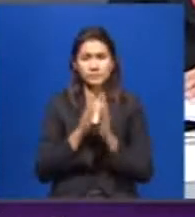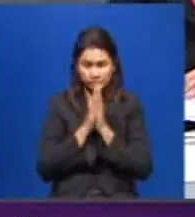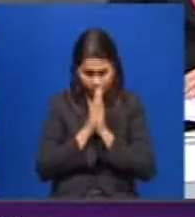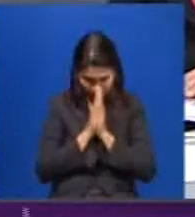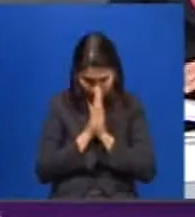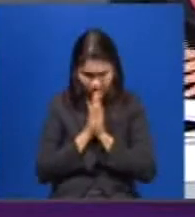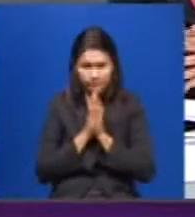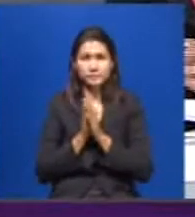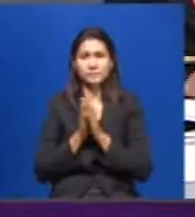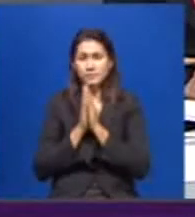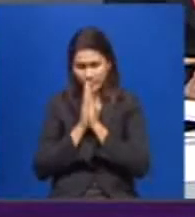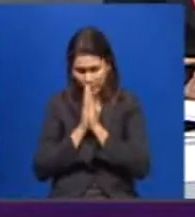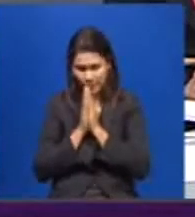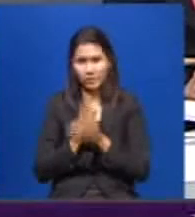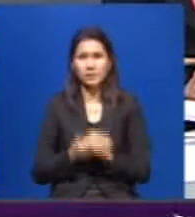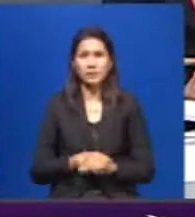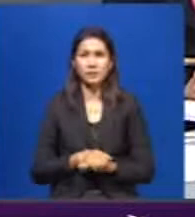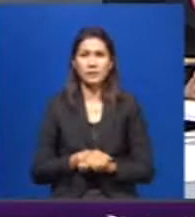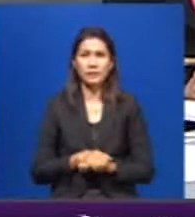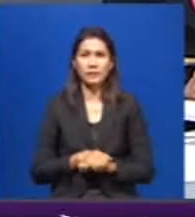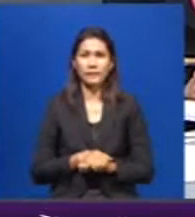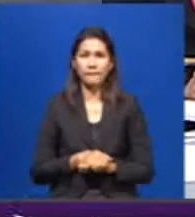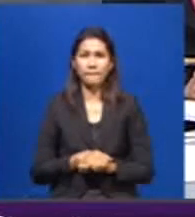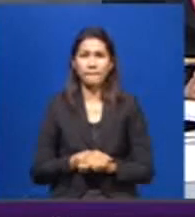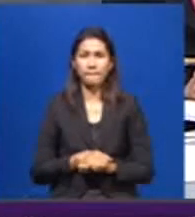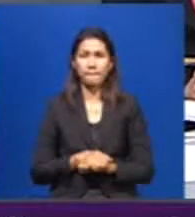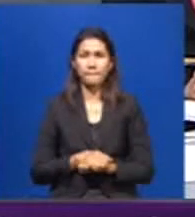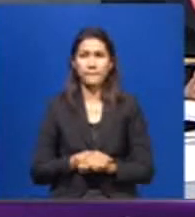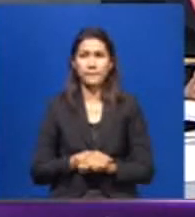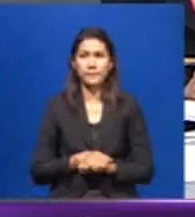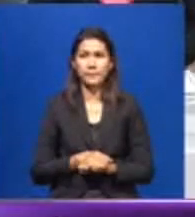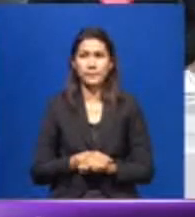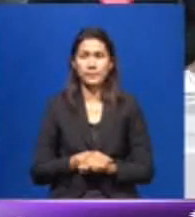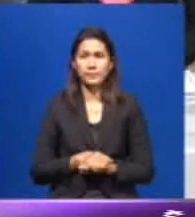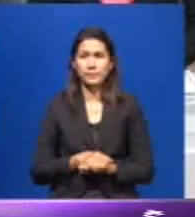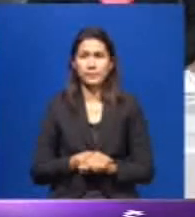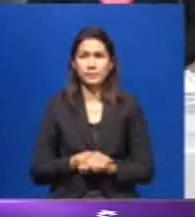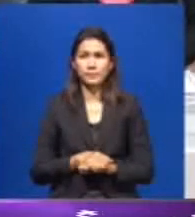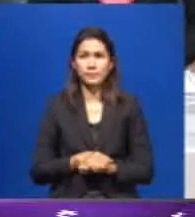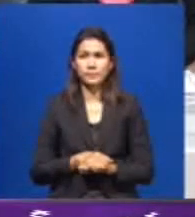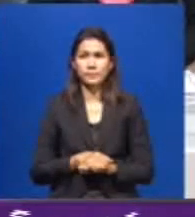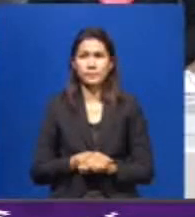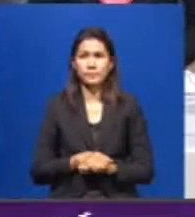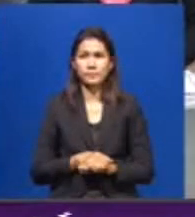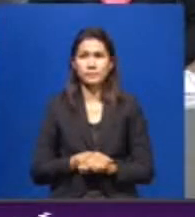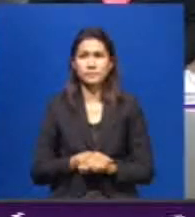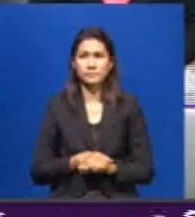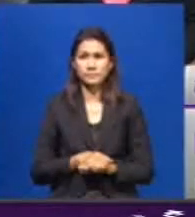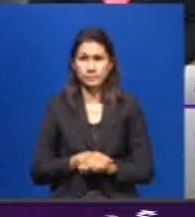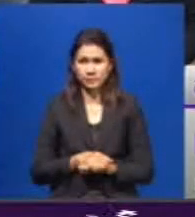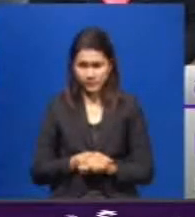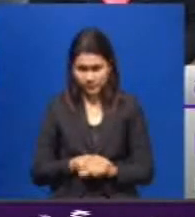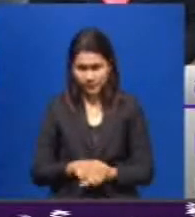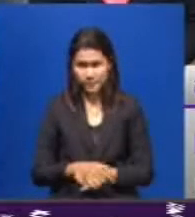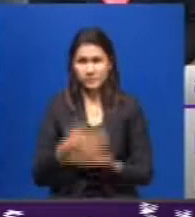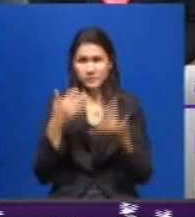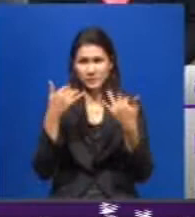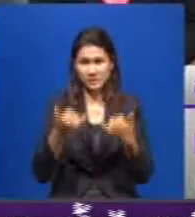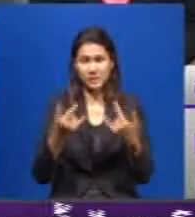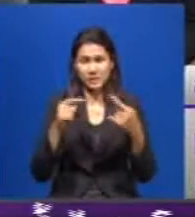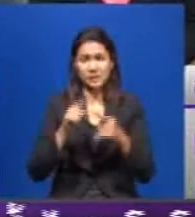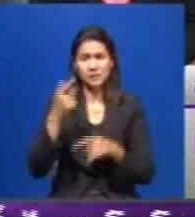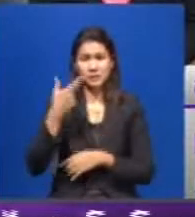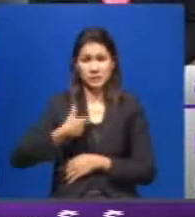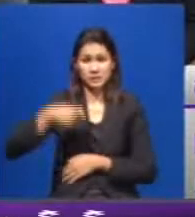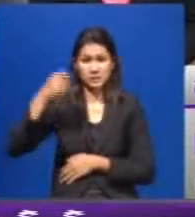อาจารย์คะ สวัสดีค่ะ ค่ะหลังจาก สยามแล้วนะครับ ค่ะ ครับ หลังจากที่ศาลวินิจฉัยออกมาแล้วนะคะ